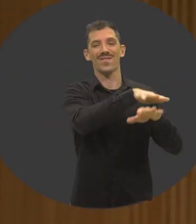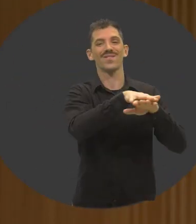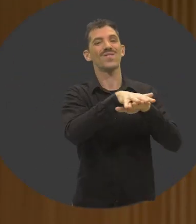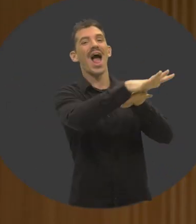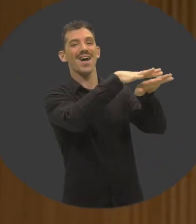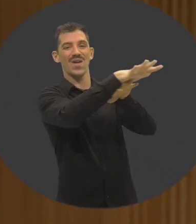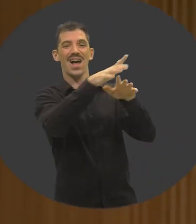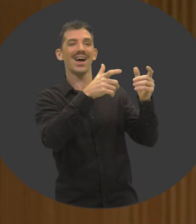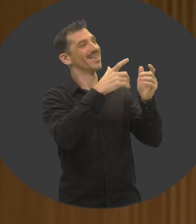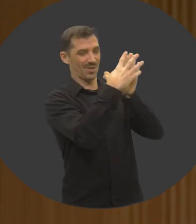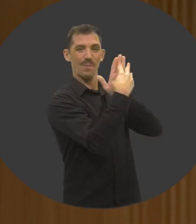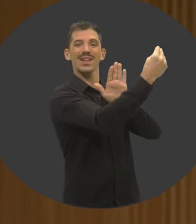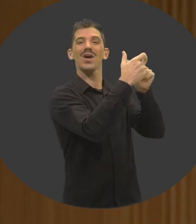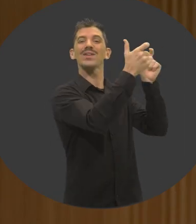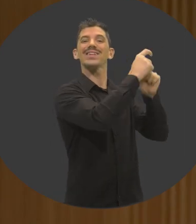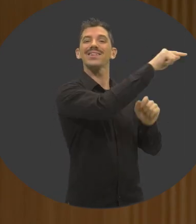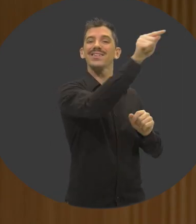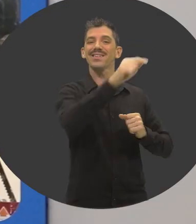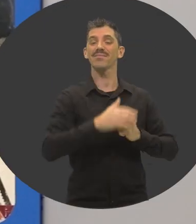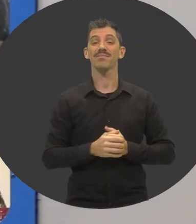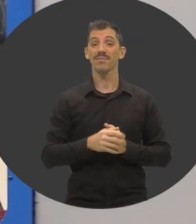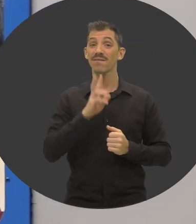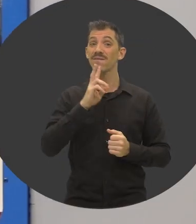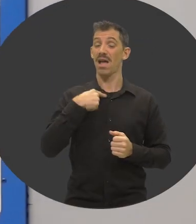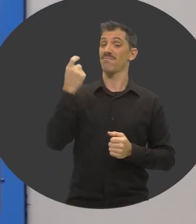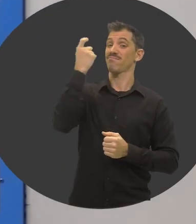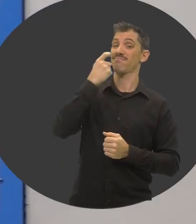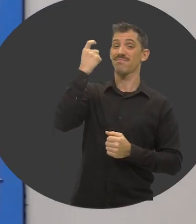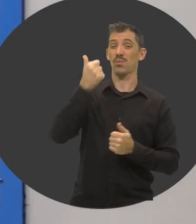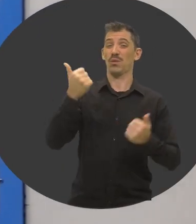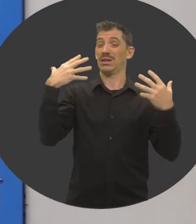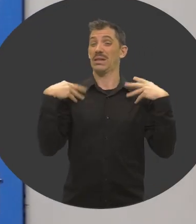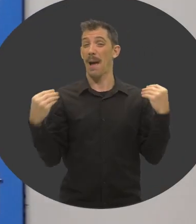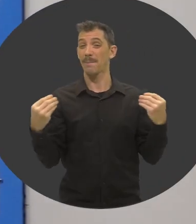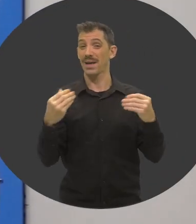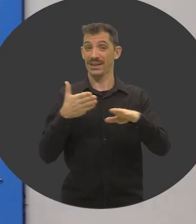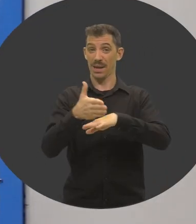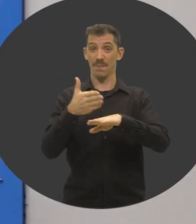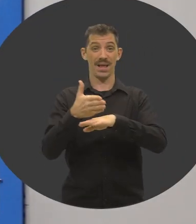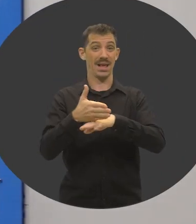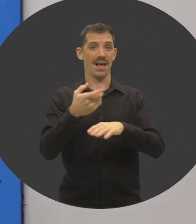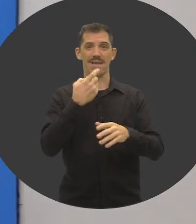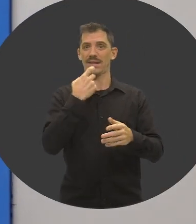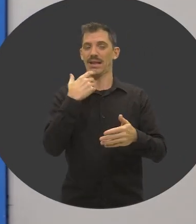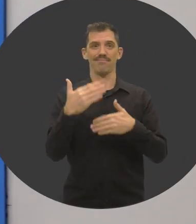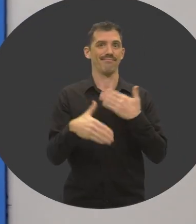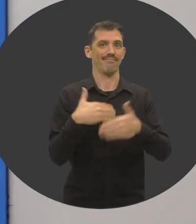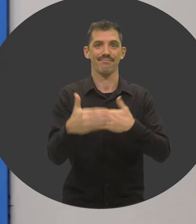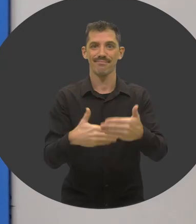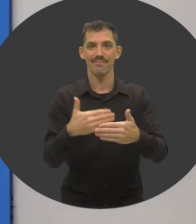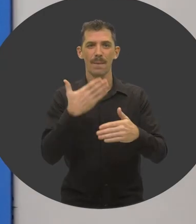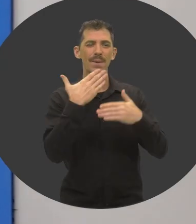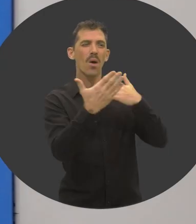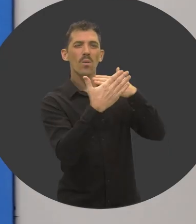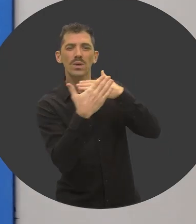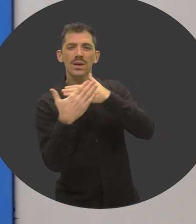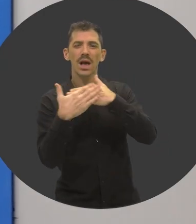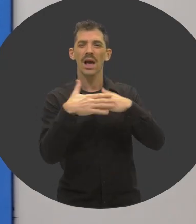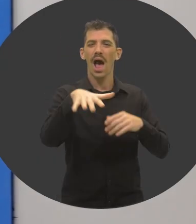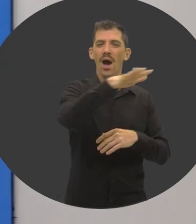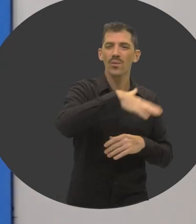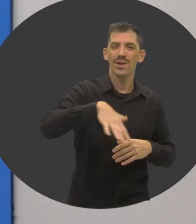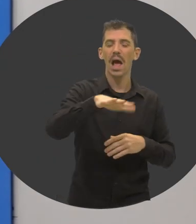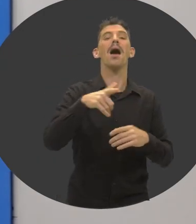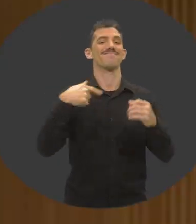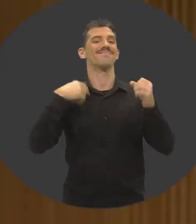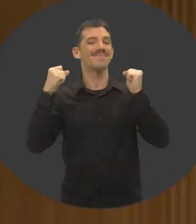ouvrir des portes, va montrer le chemin à d'autres entreprises qui pourraient faire la même chose. Étonnamment, c'est beaucoup plus simple et beaucoup plus accessible que ce qu'on pourrait le croire. Lorsqu'on